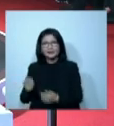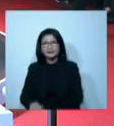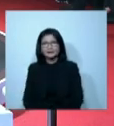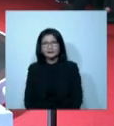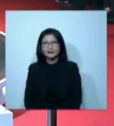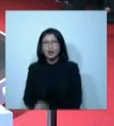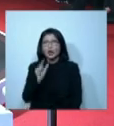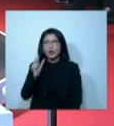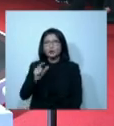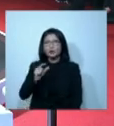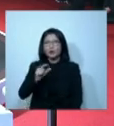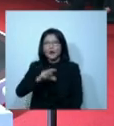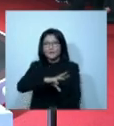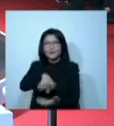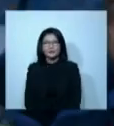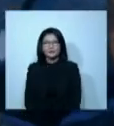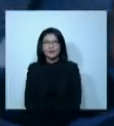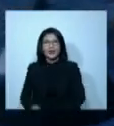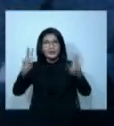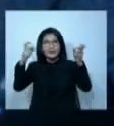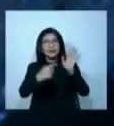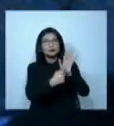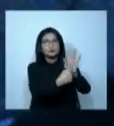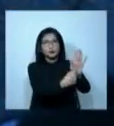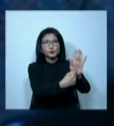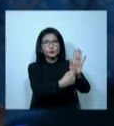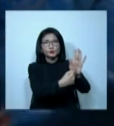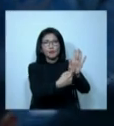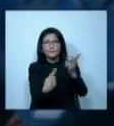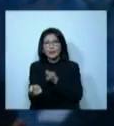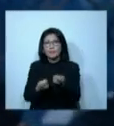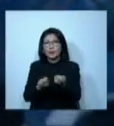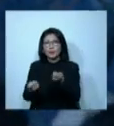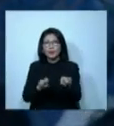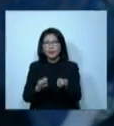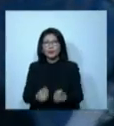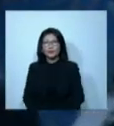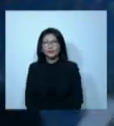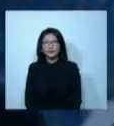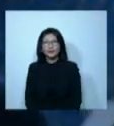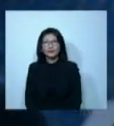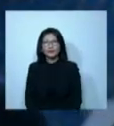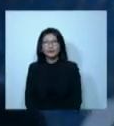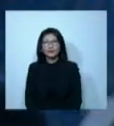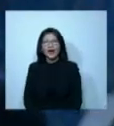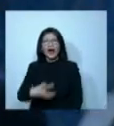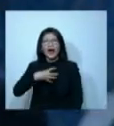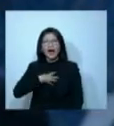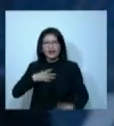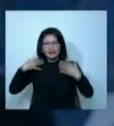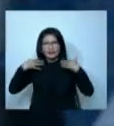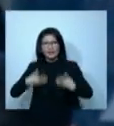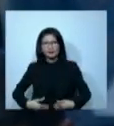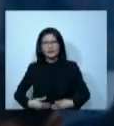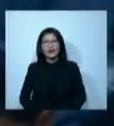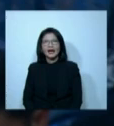tidak liim termasuk soal misalnya terkait dengan pelanggaran dan isu HAM masa lalu yang selalu dikaitkan dengan Pak parabo Subianto itu kan juga tidak